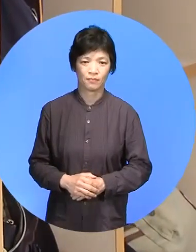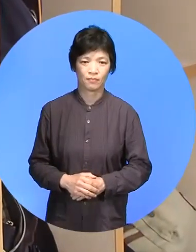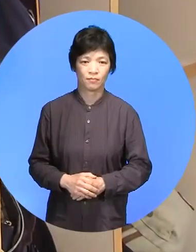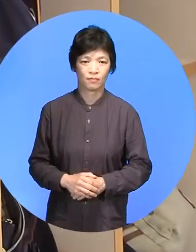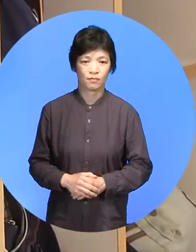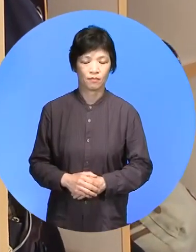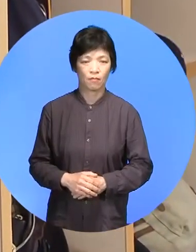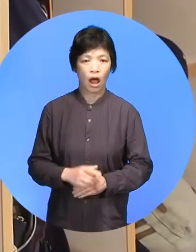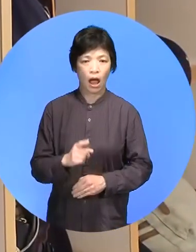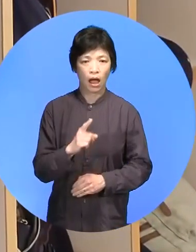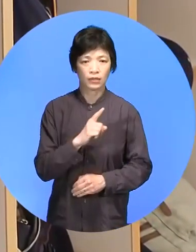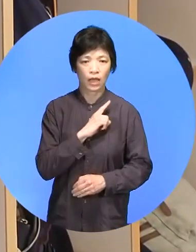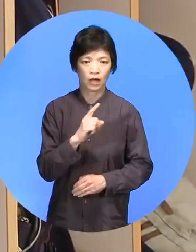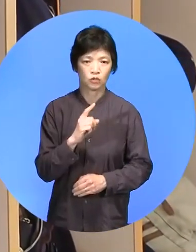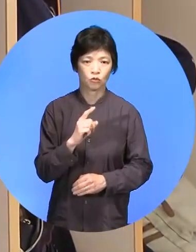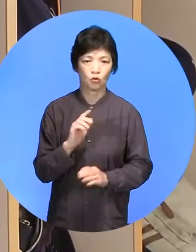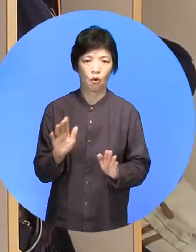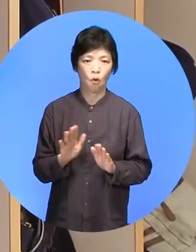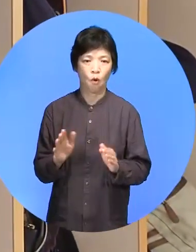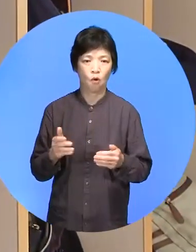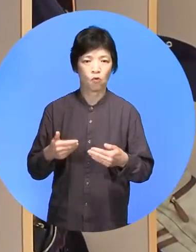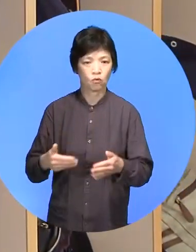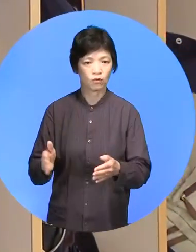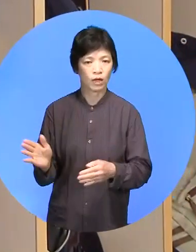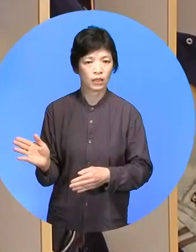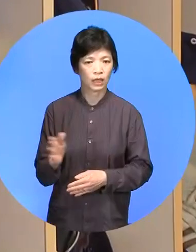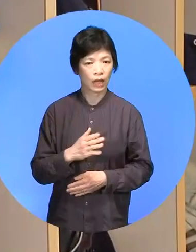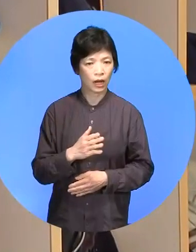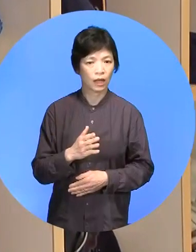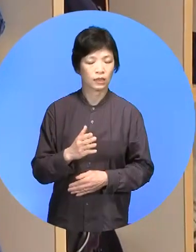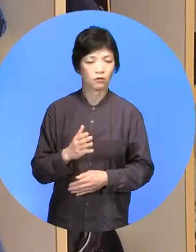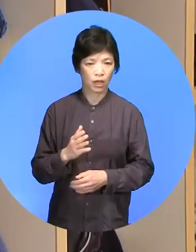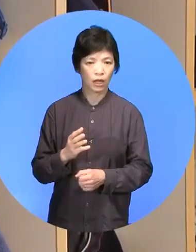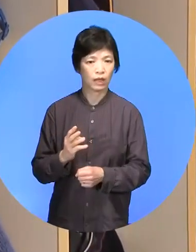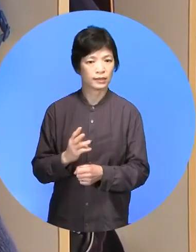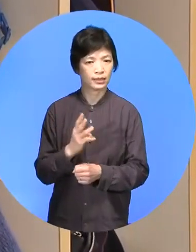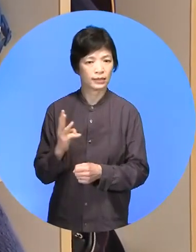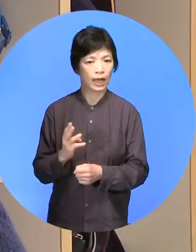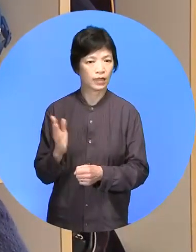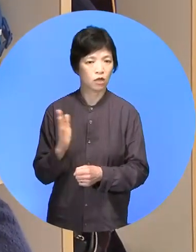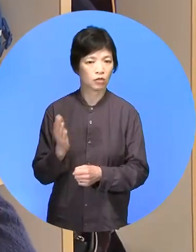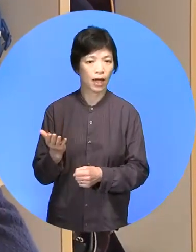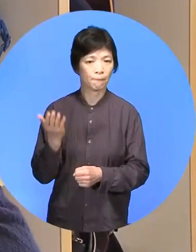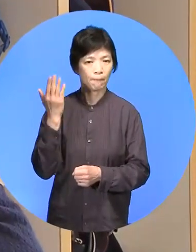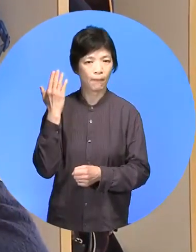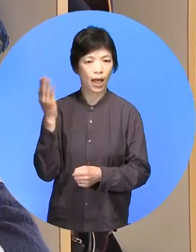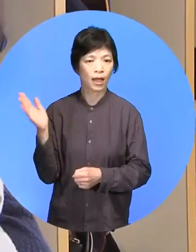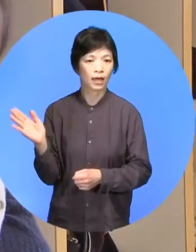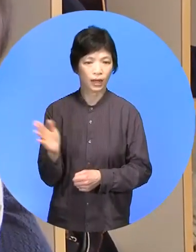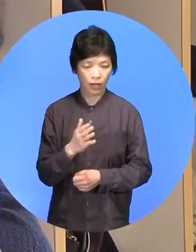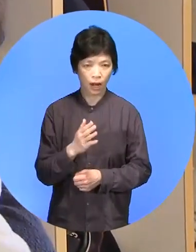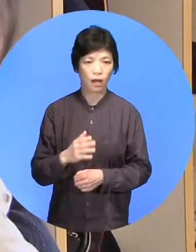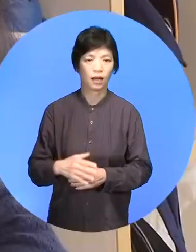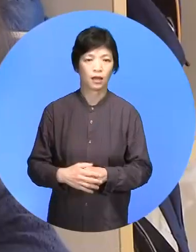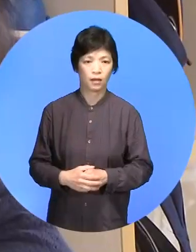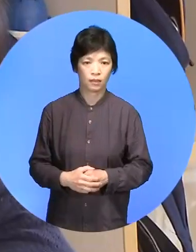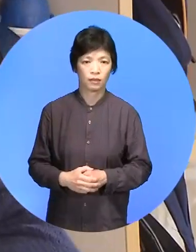下の上の子が生まれてからなんで3年ぐらい前ですね。